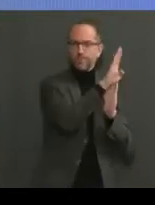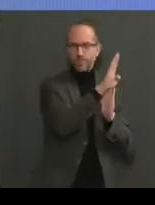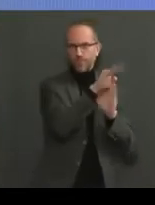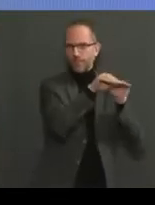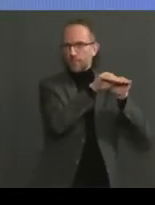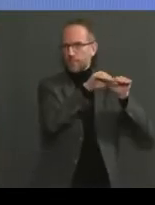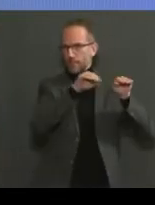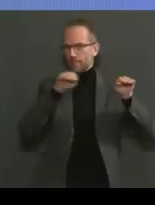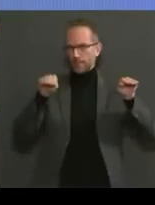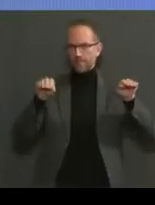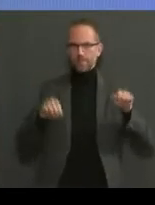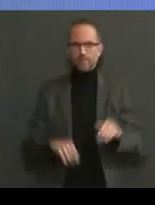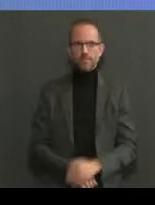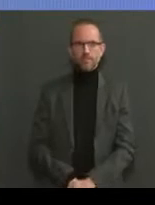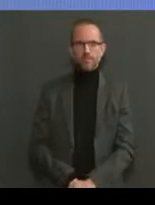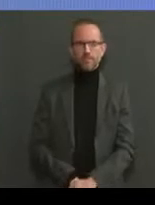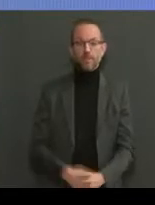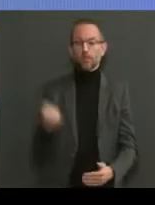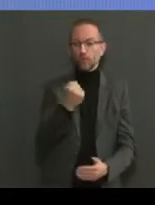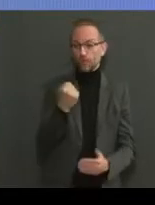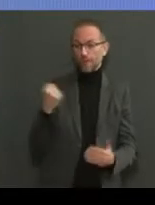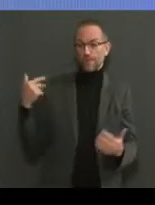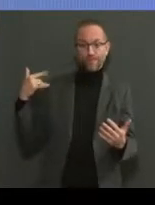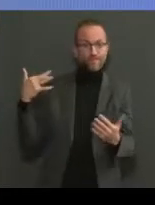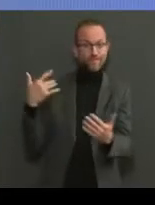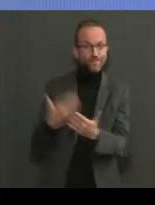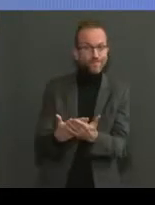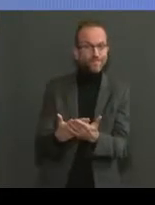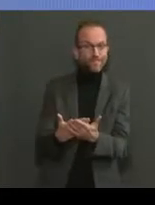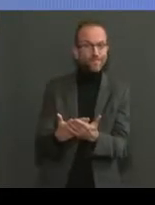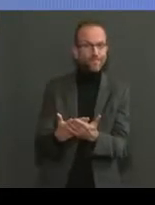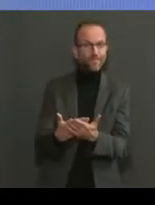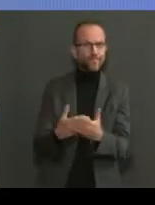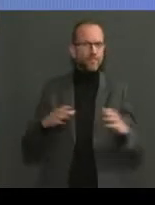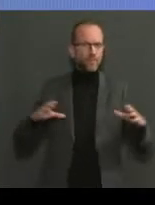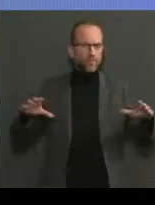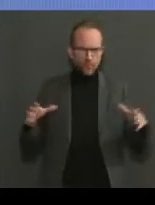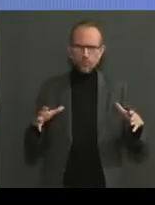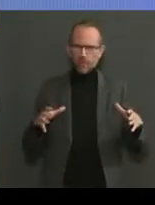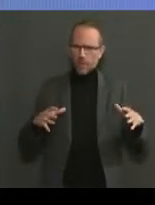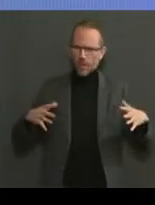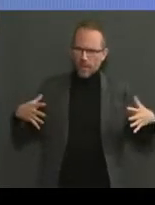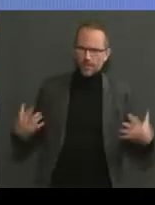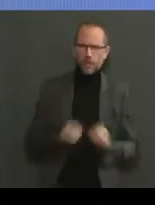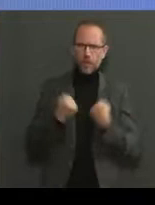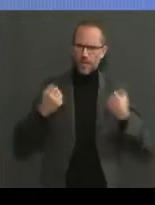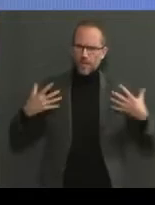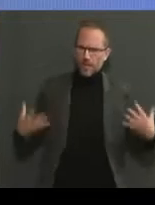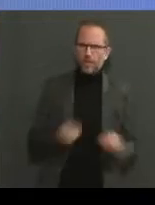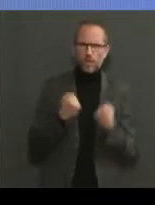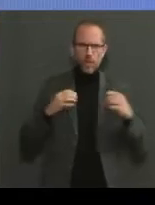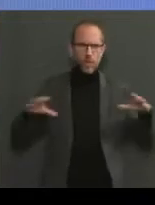Au cours des dernières semaines, nous avons réussi, ensemble, à réduire le taux de